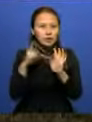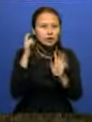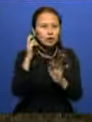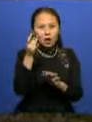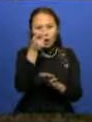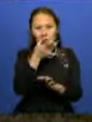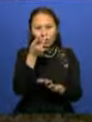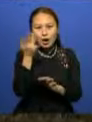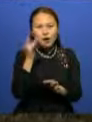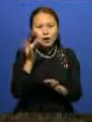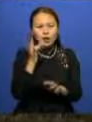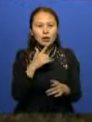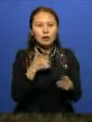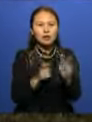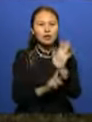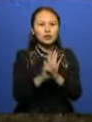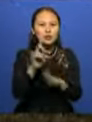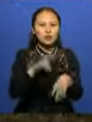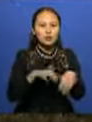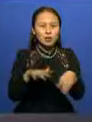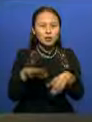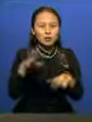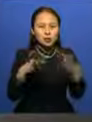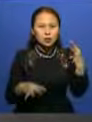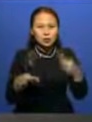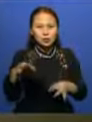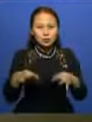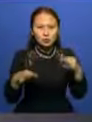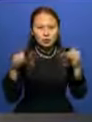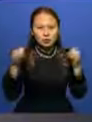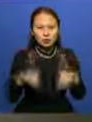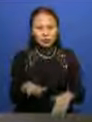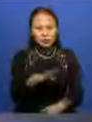афроамерикалықты атып өлтірген полицейдің әрекетін ақтау туралы сот шешімі себеп болған еді.